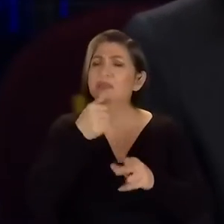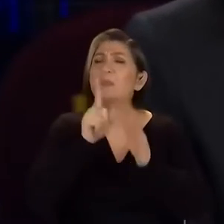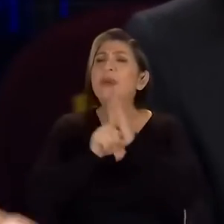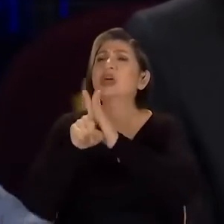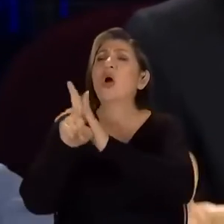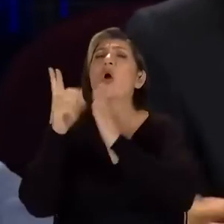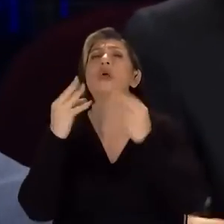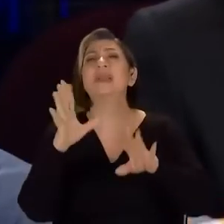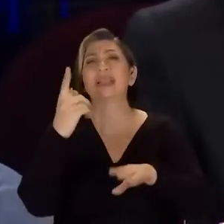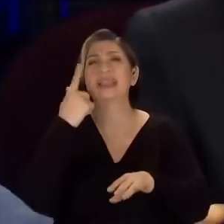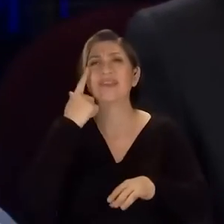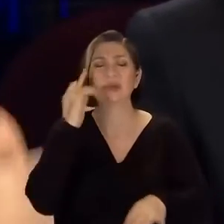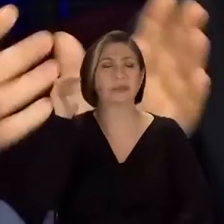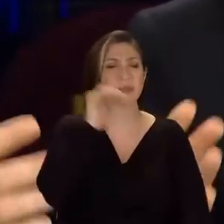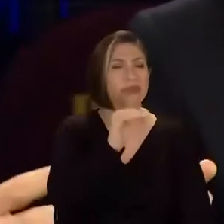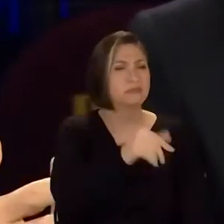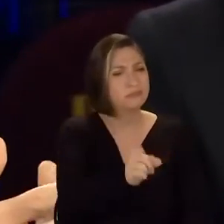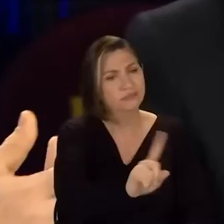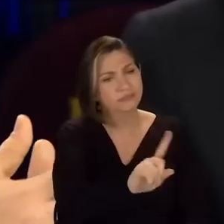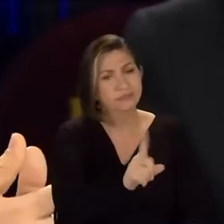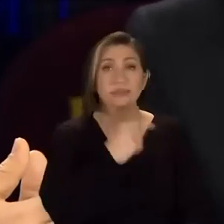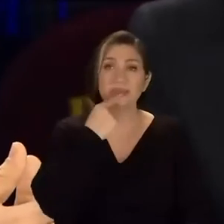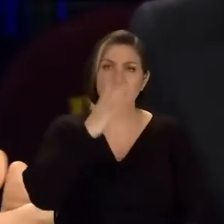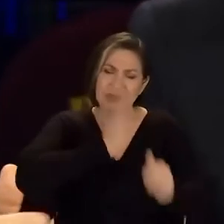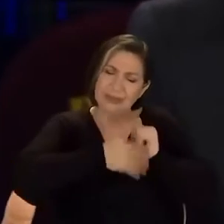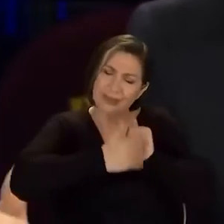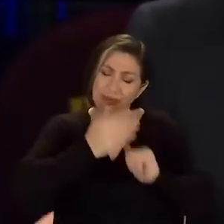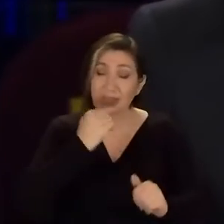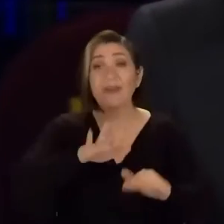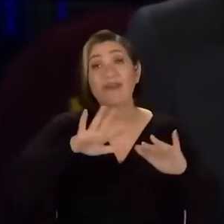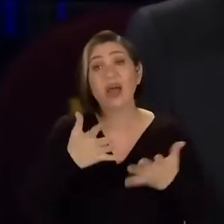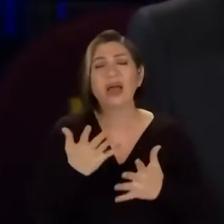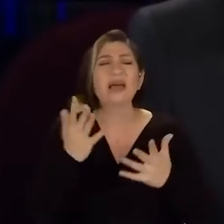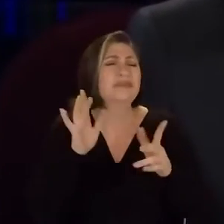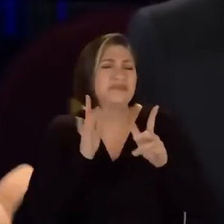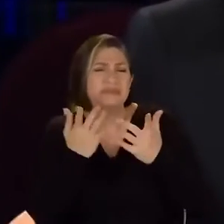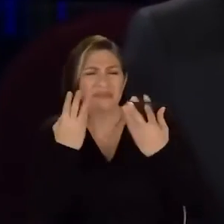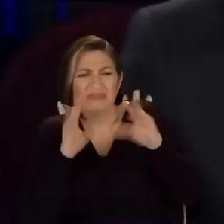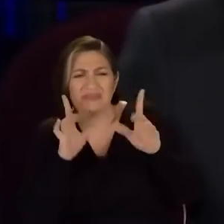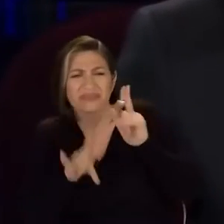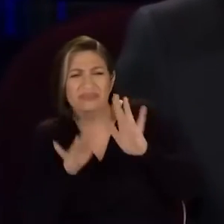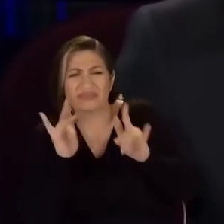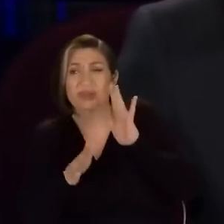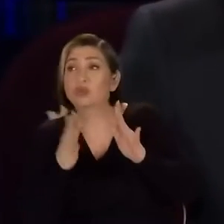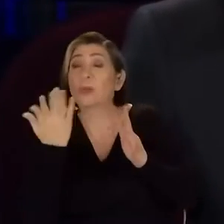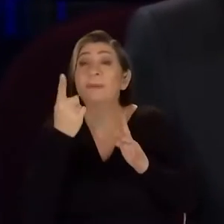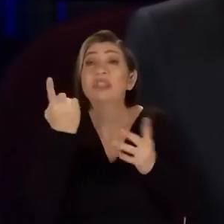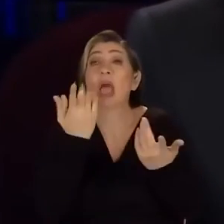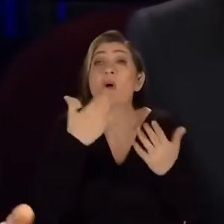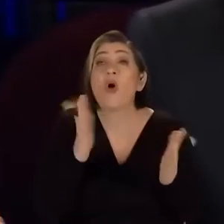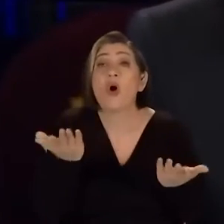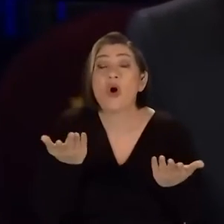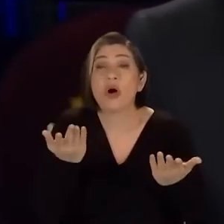başarılı olamadı. Ya devlet geldi bunu yapamazsın kardeşim yasaktır dedi. Ya da ilgi görmedi çünkü ilgi görmesini gerektirecek bir şey yok.